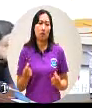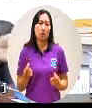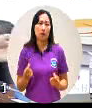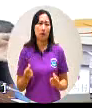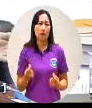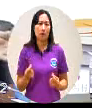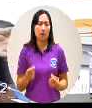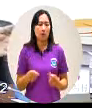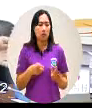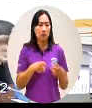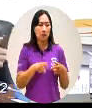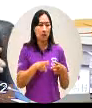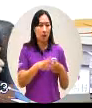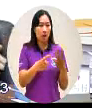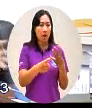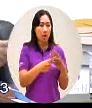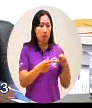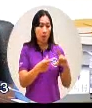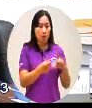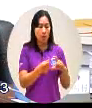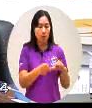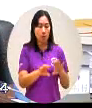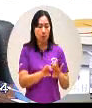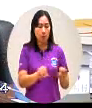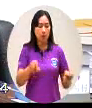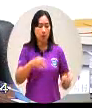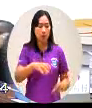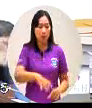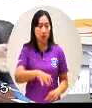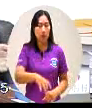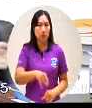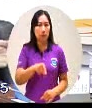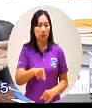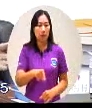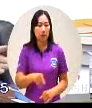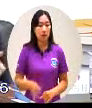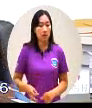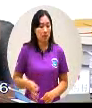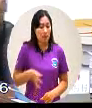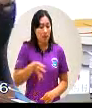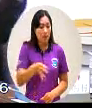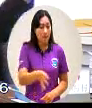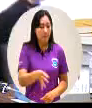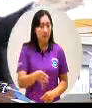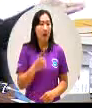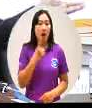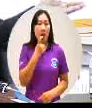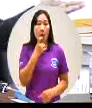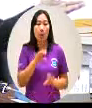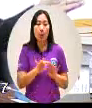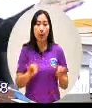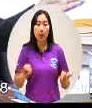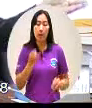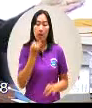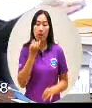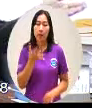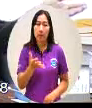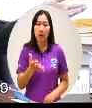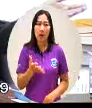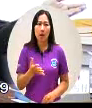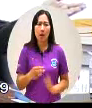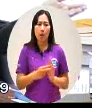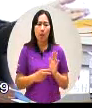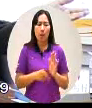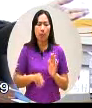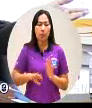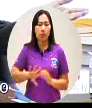当着咱附近工业区的所在地的村里，你来搞买绿地嘛？哦，就像我拄只迄个公园11号，迄毋是容积